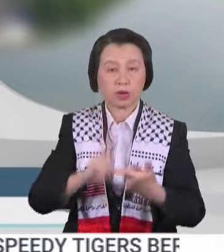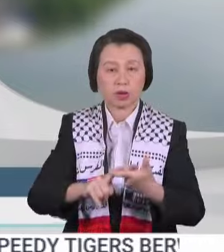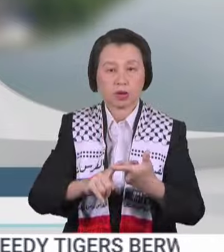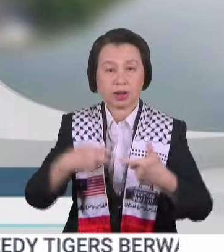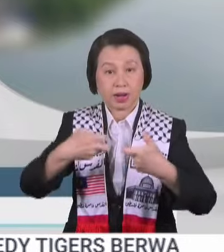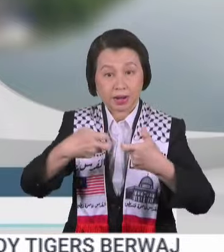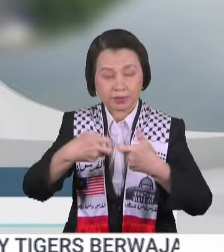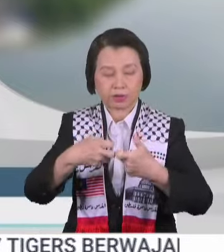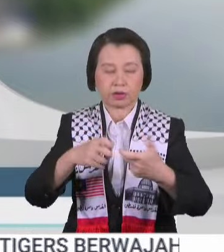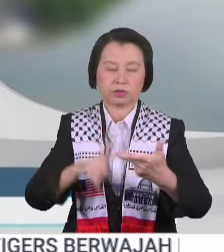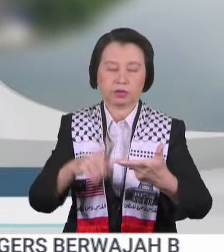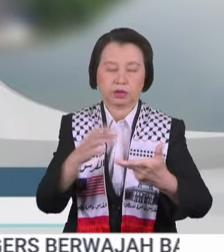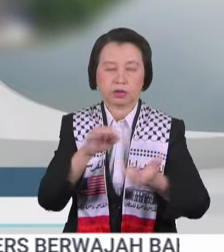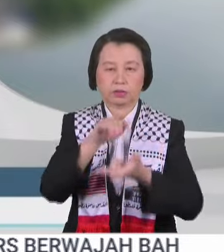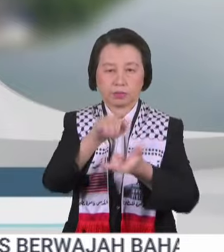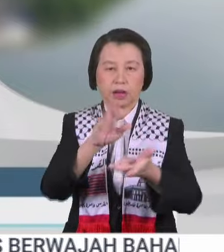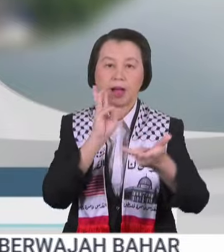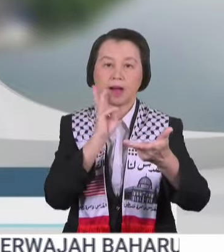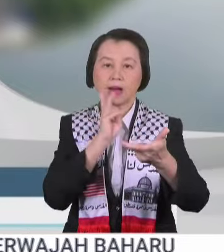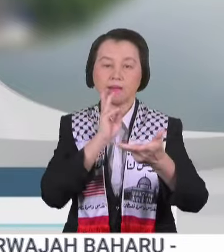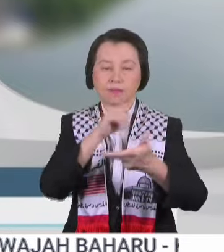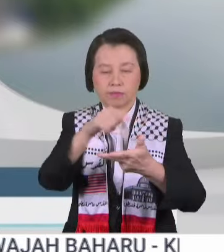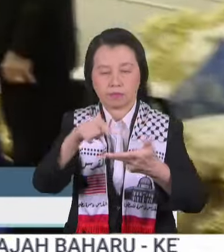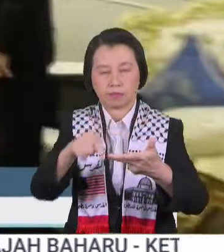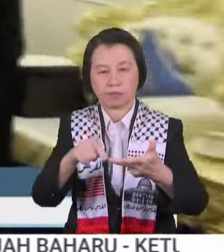kuasa elektrik dan juga bekalan air.